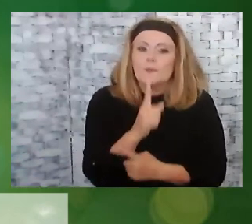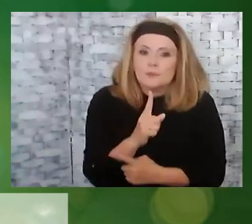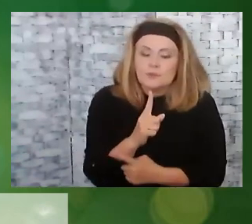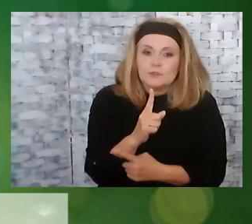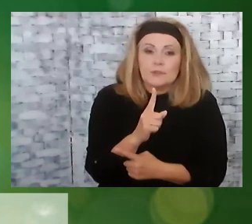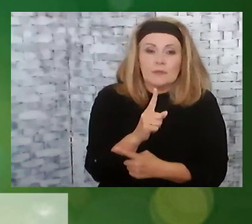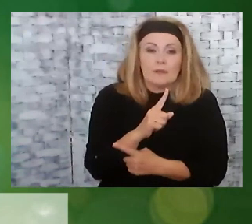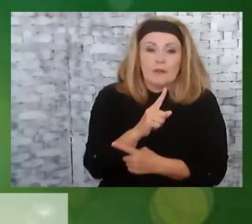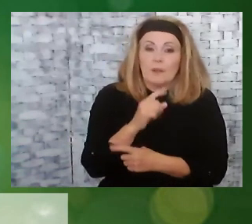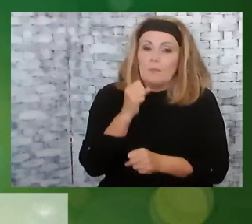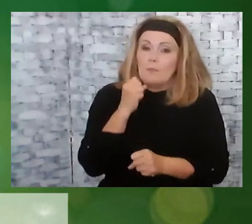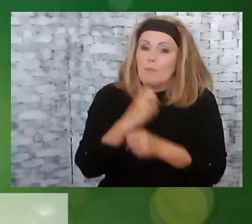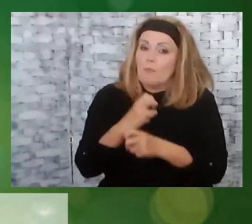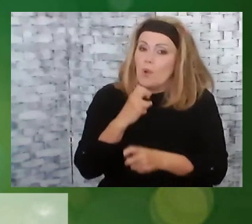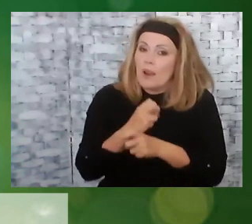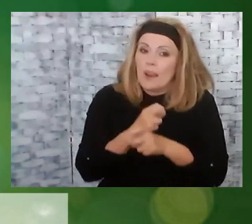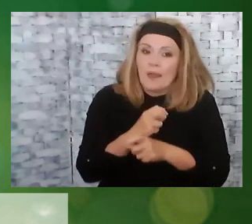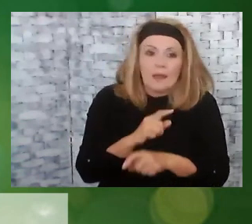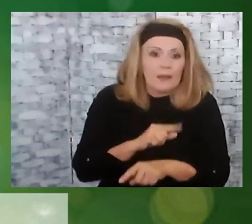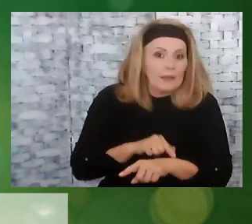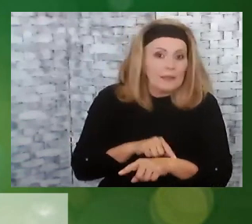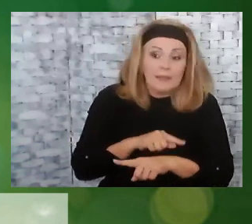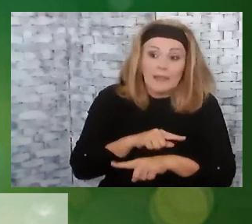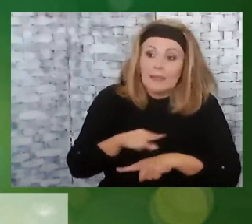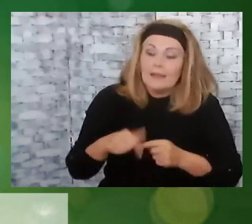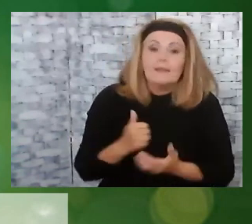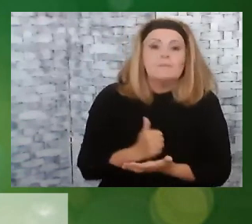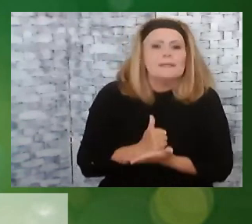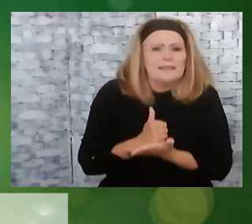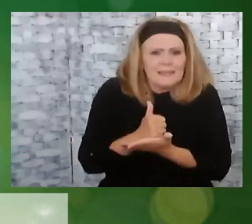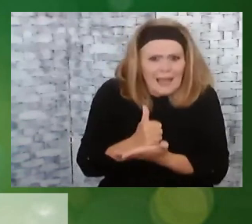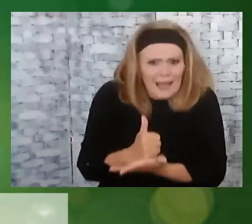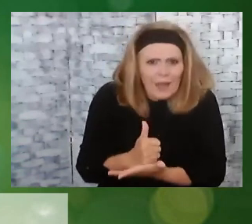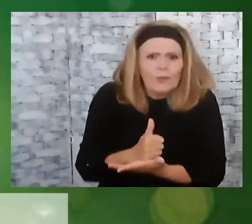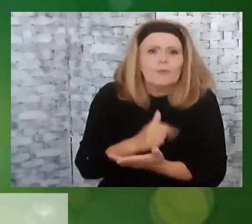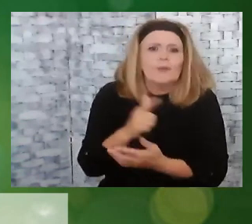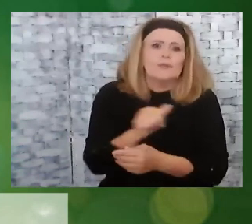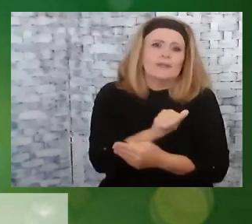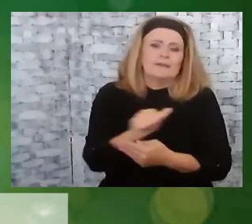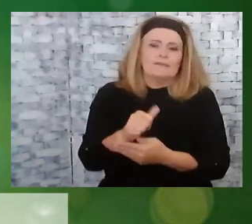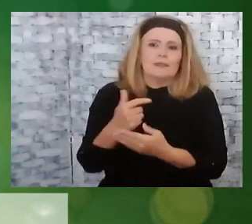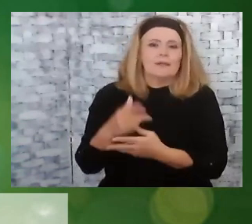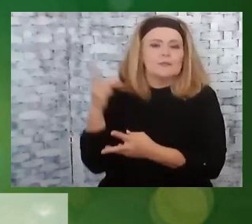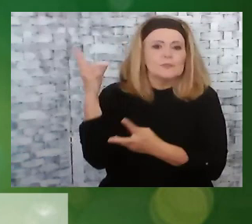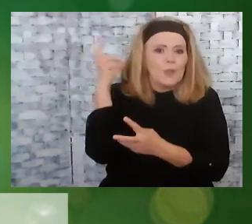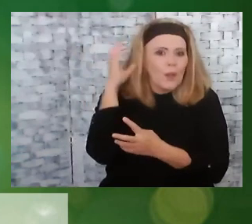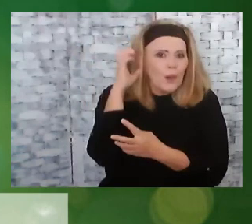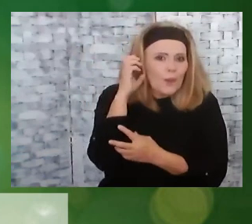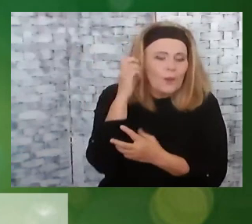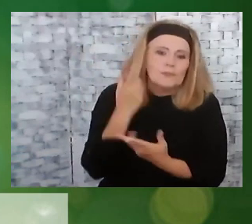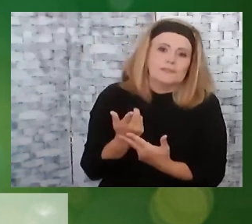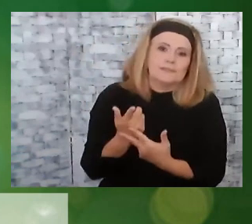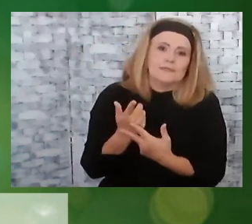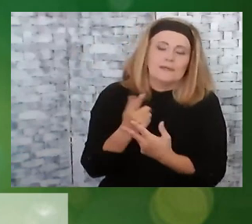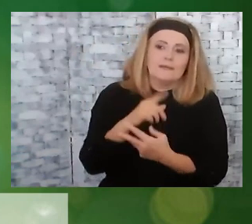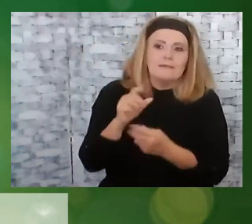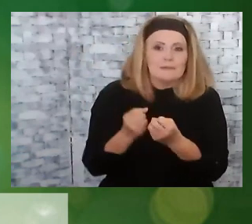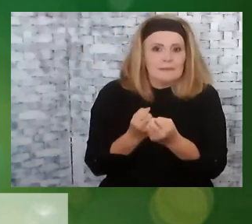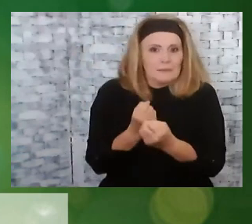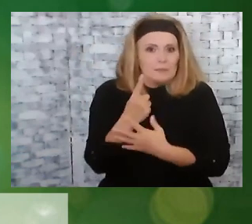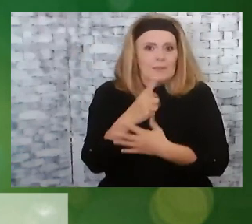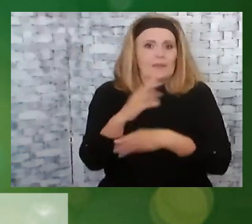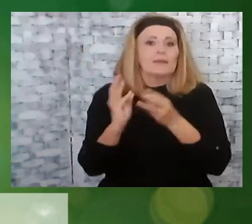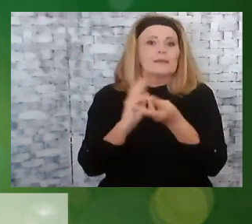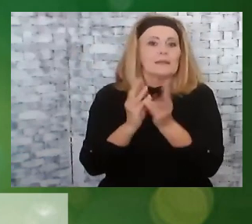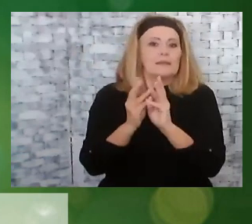ons lewe en ons dagstukkies wat ons elke dag uitstuur, help ook hiermee. Daarvoor het jy ook net nodig om